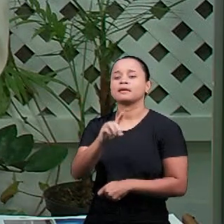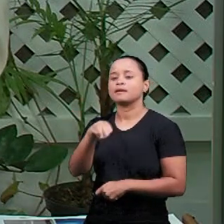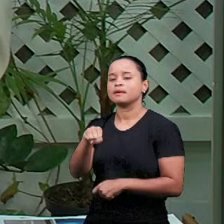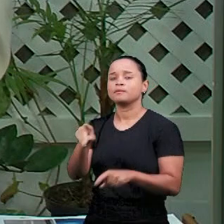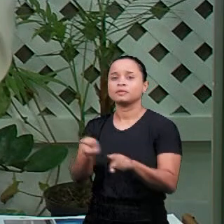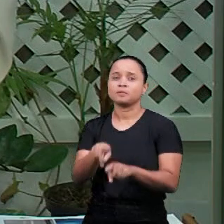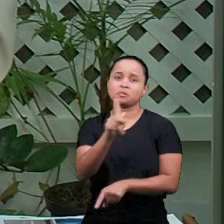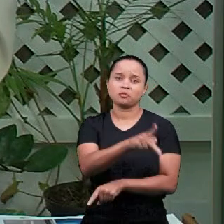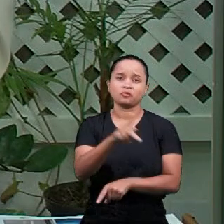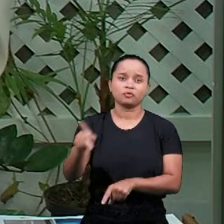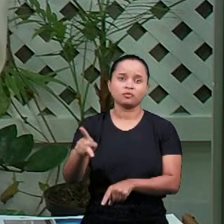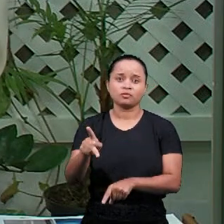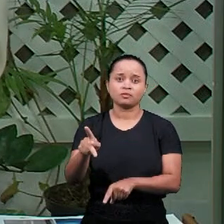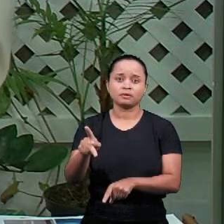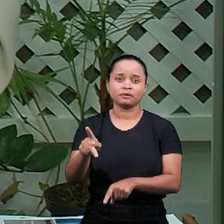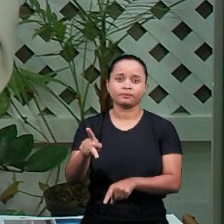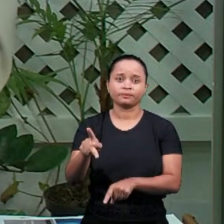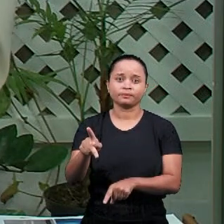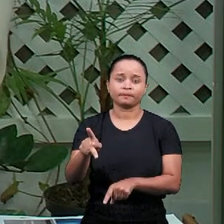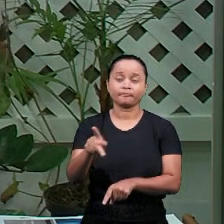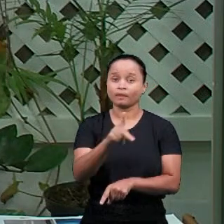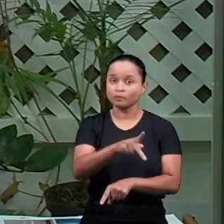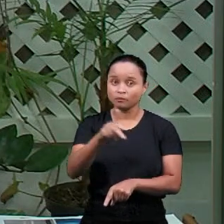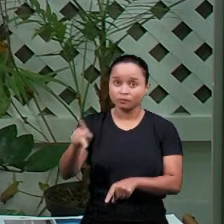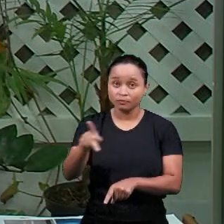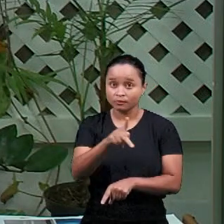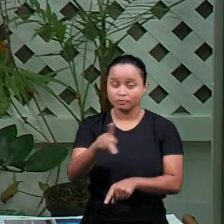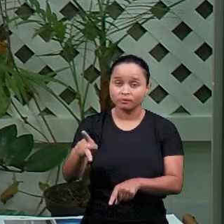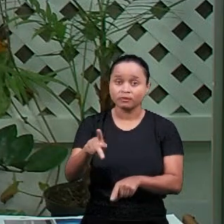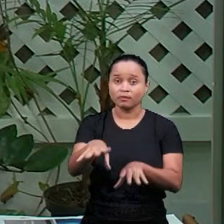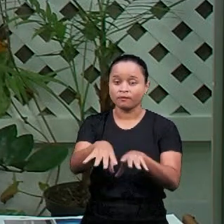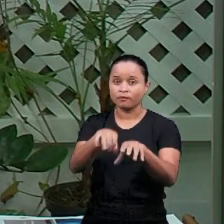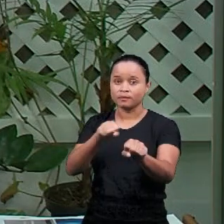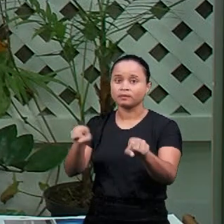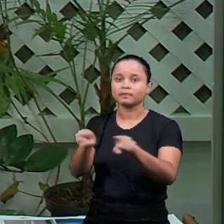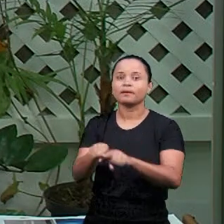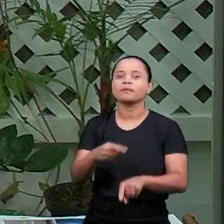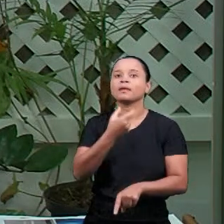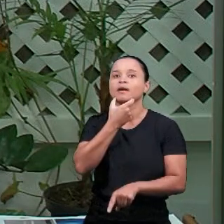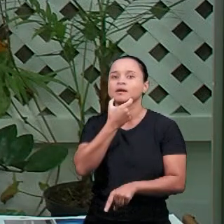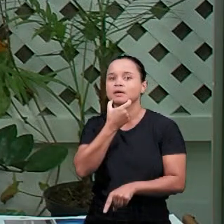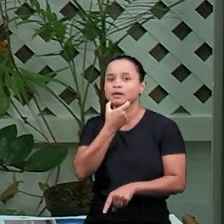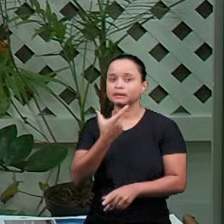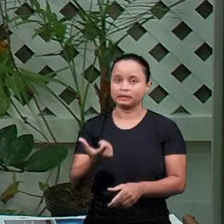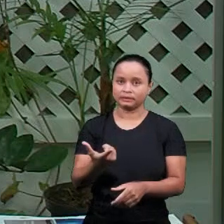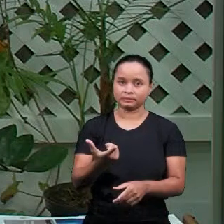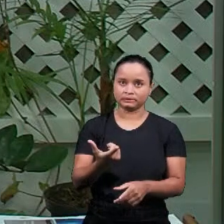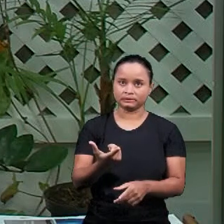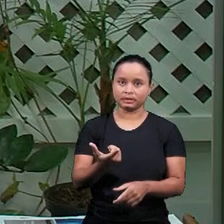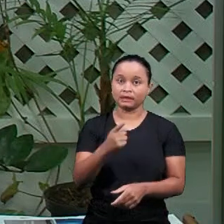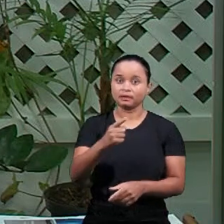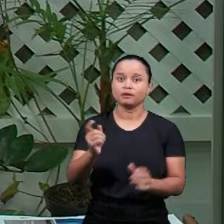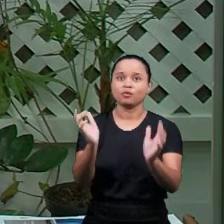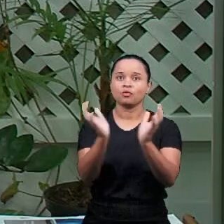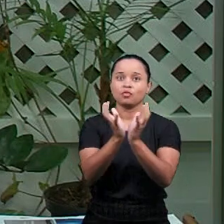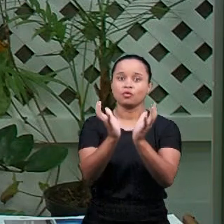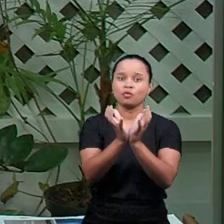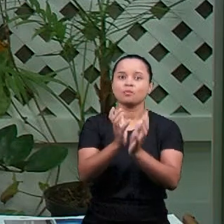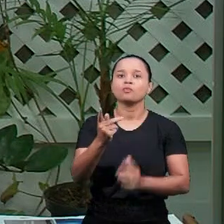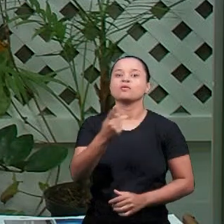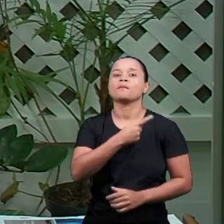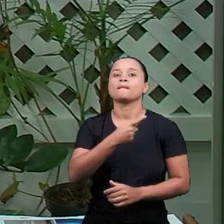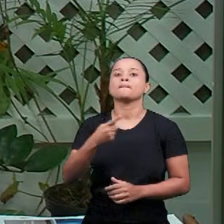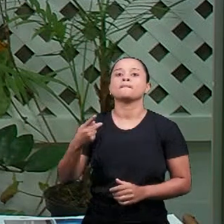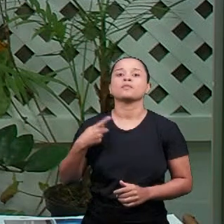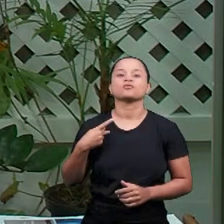des techniciens, professeurs d'anglais. Ça, c'est le groupe d'un pasteur dans